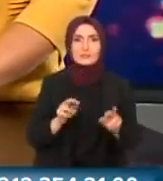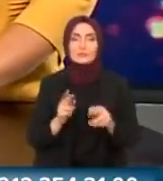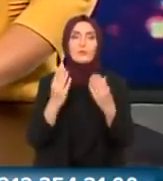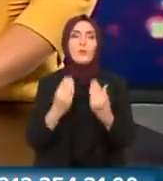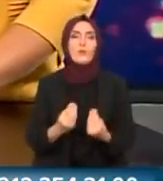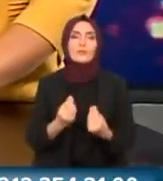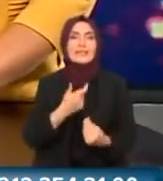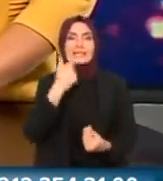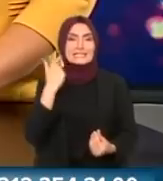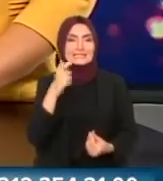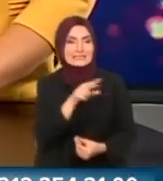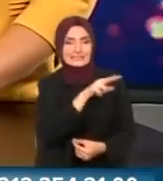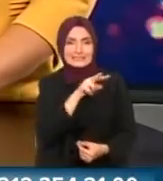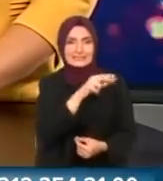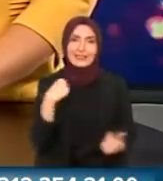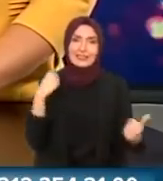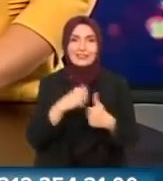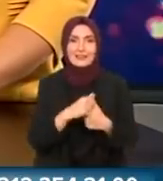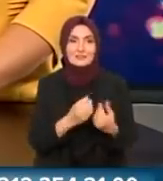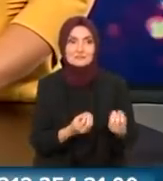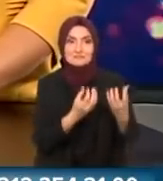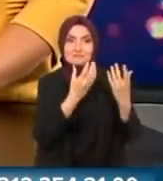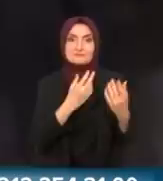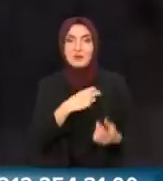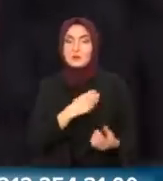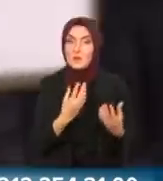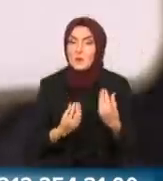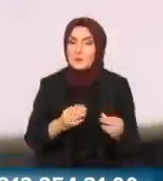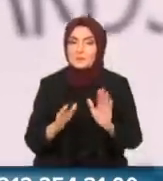kıvılcımsa sosyal medyada bir hayli konuşuldu.